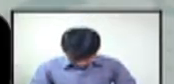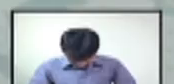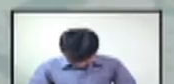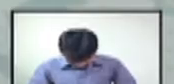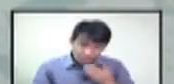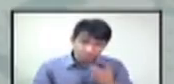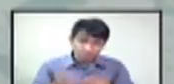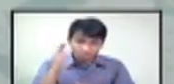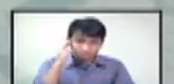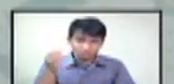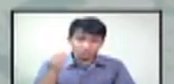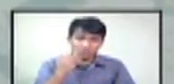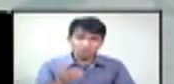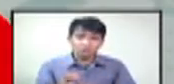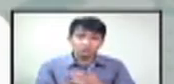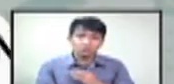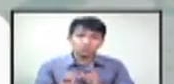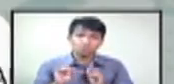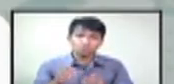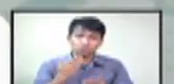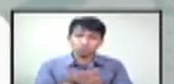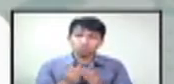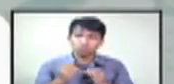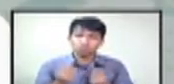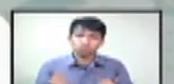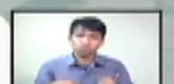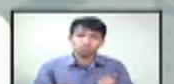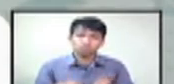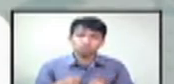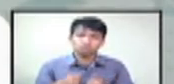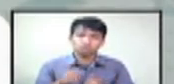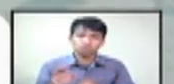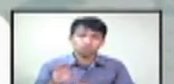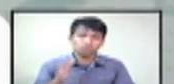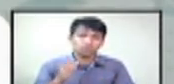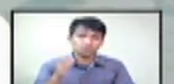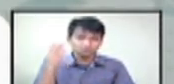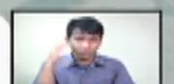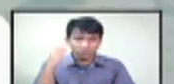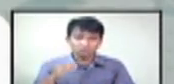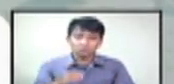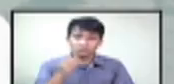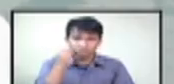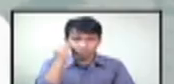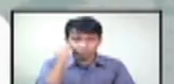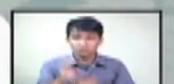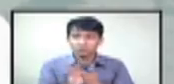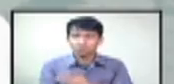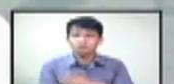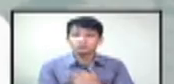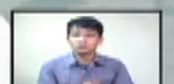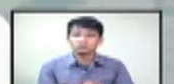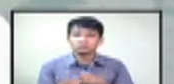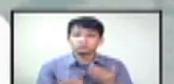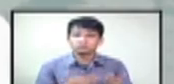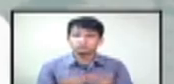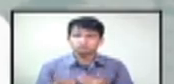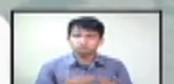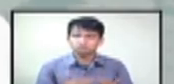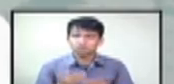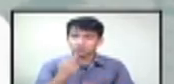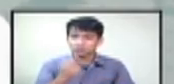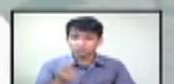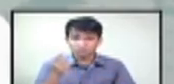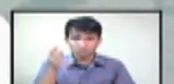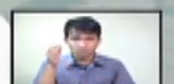Sir Raymond, yes, sir. Good as solved na po itong kaso ng iyong mga pinsan. Sila po yung mga kauwi na. Dahil si Mr. Arnel Ignacio na